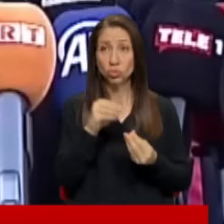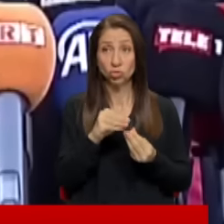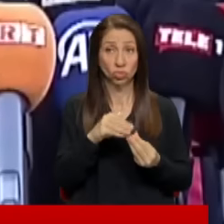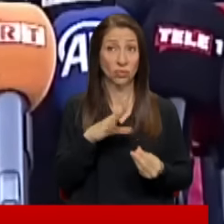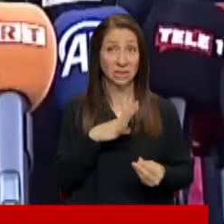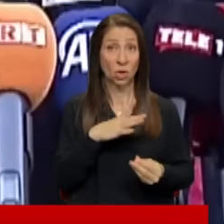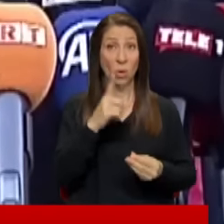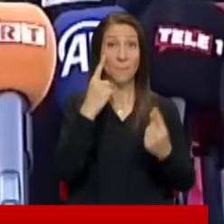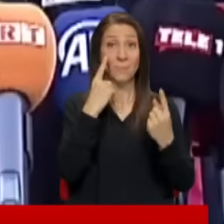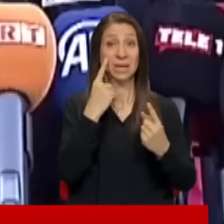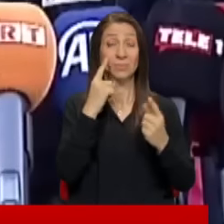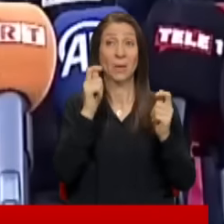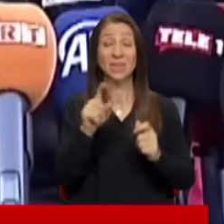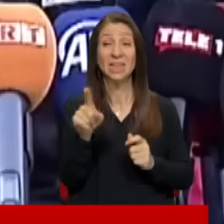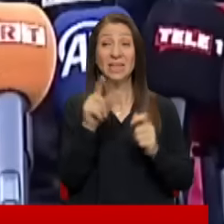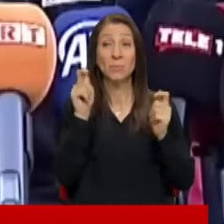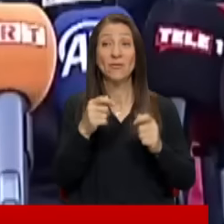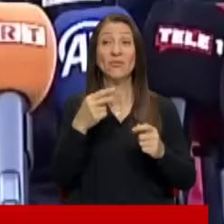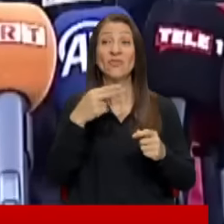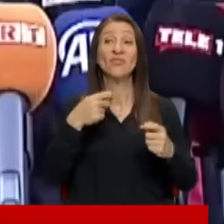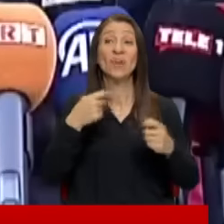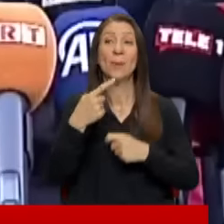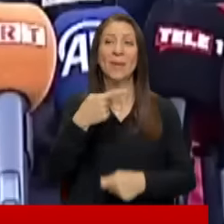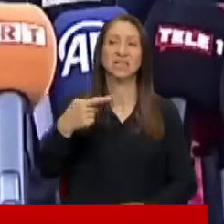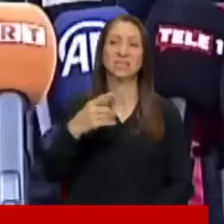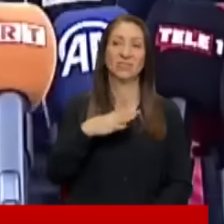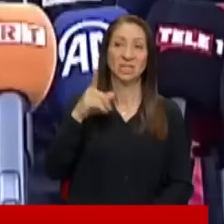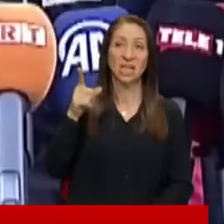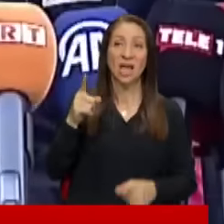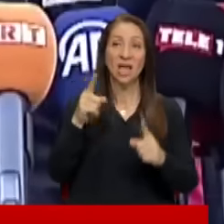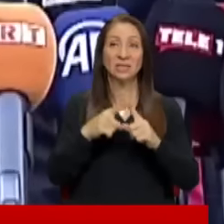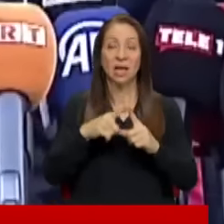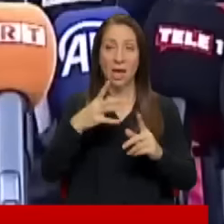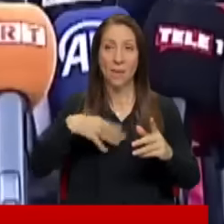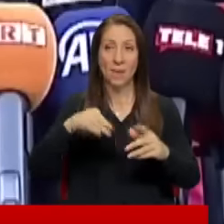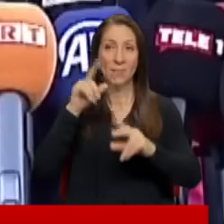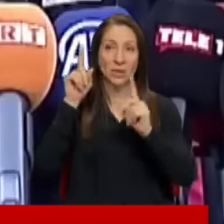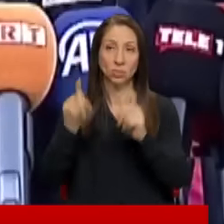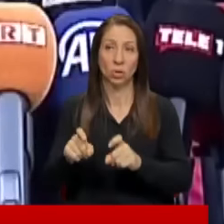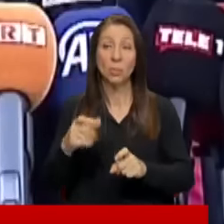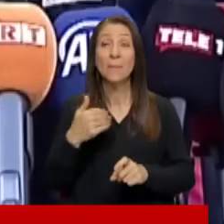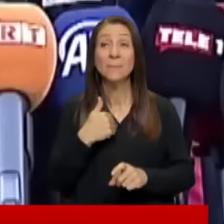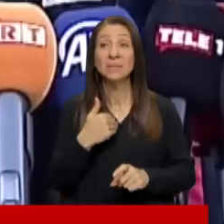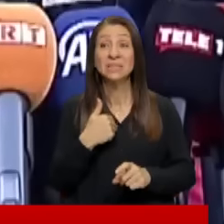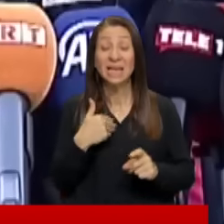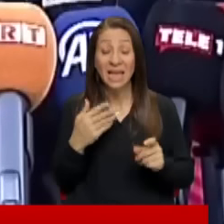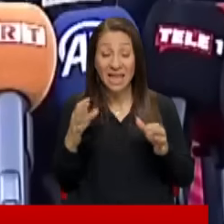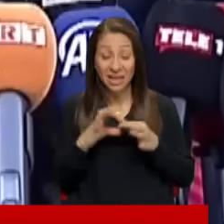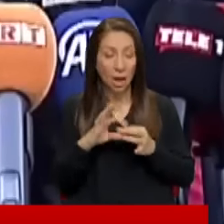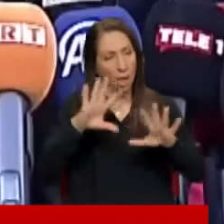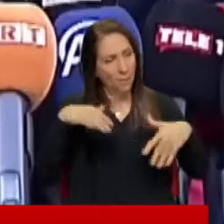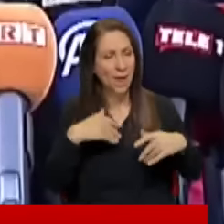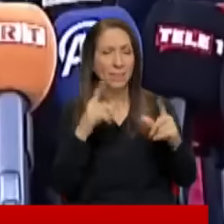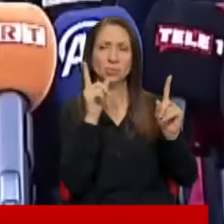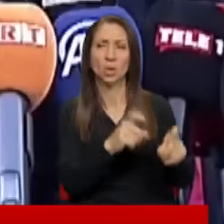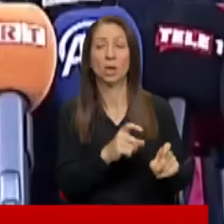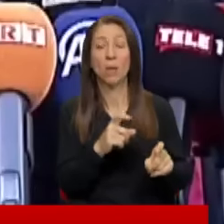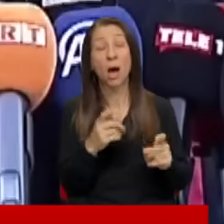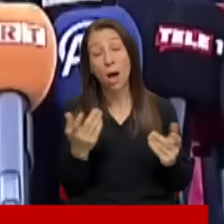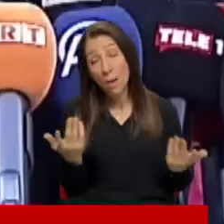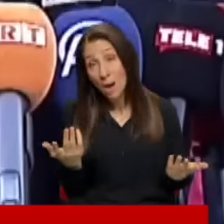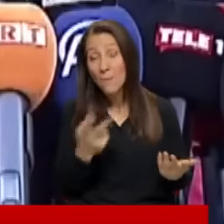varsa, o bakımı yapan, denetimi yapan firmada bir eksiklik varsa hesabını hep beraber soralım. Bizden yana birinde varsa hep beraber soralım.